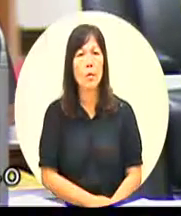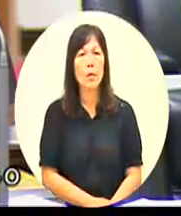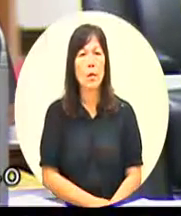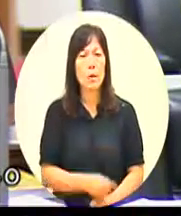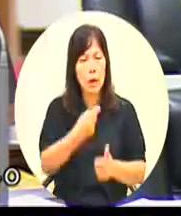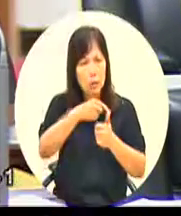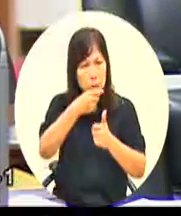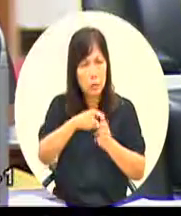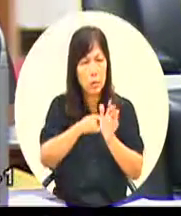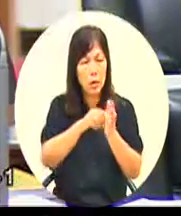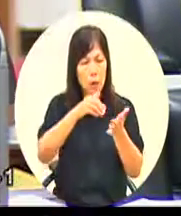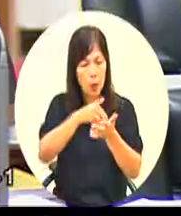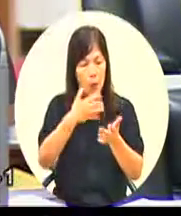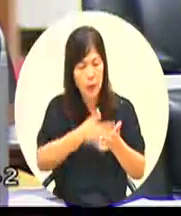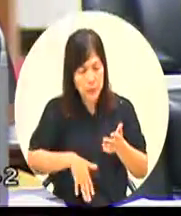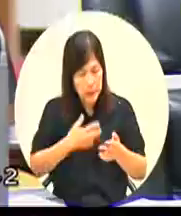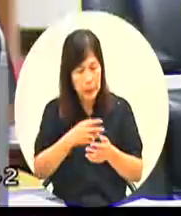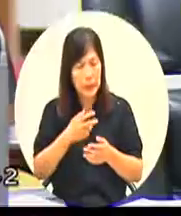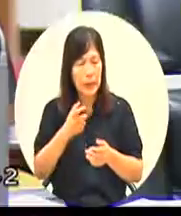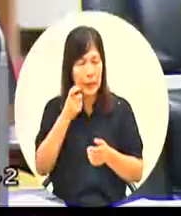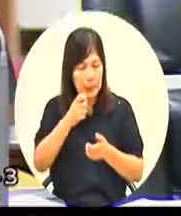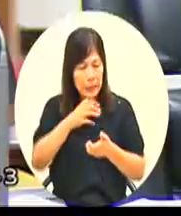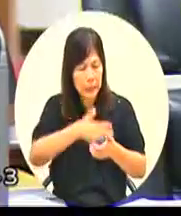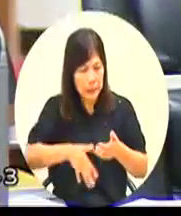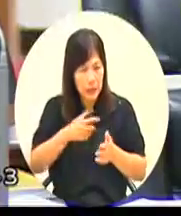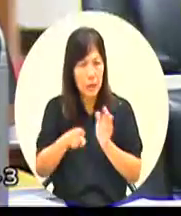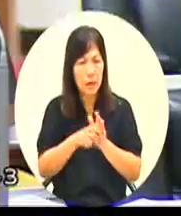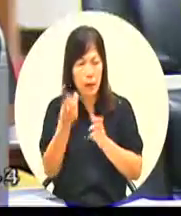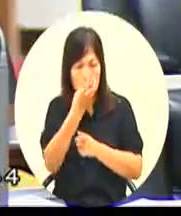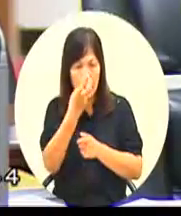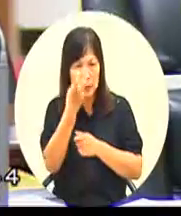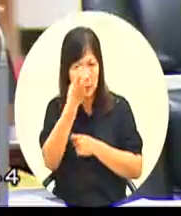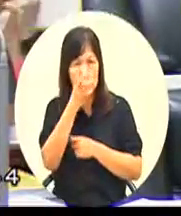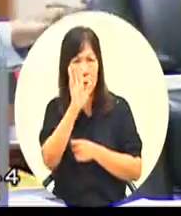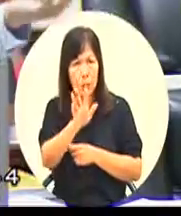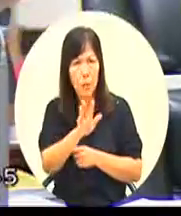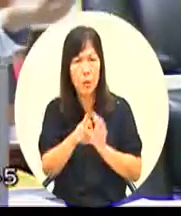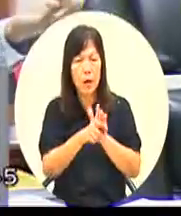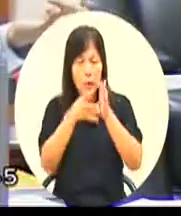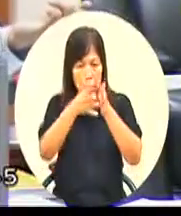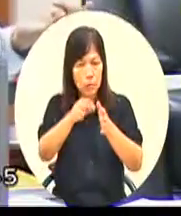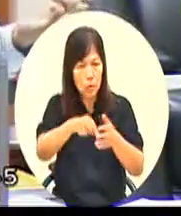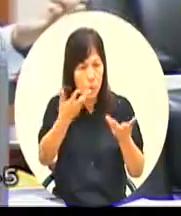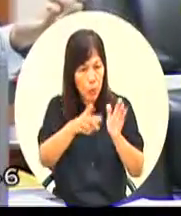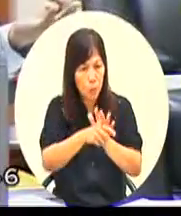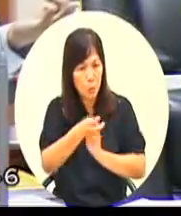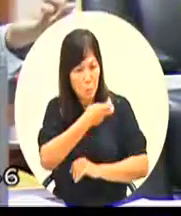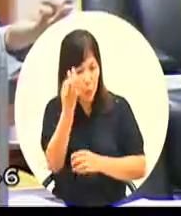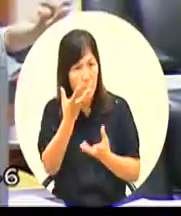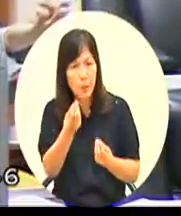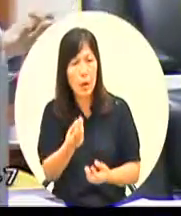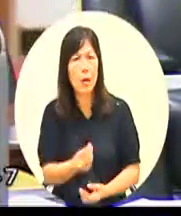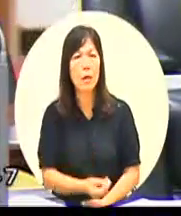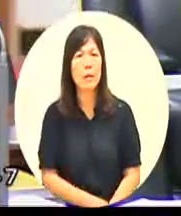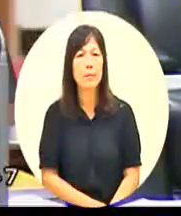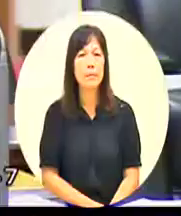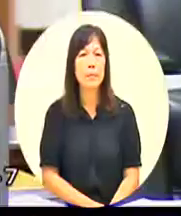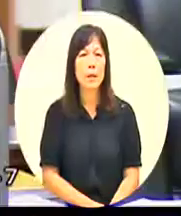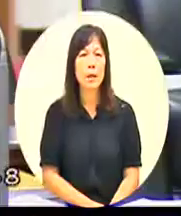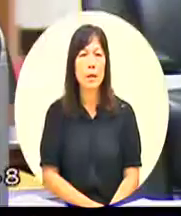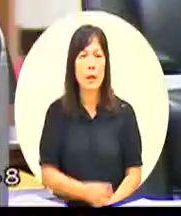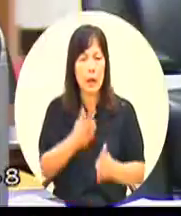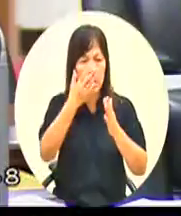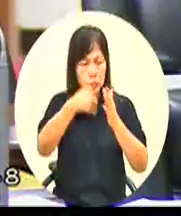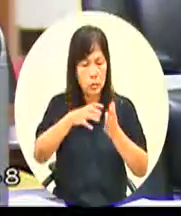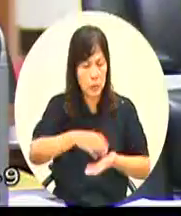学软体跟硬体这两项的检查的时候，针对这个问题你没有发觉到吗？ 好， 对，学校